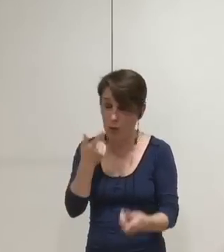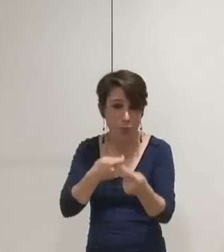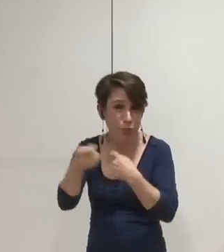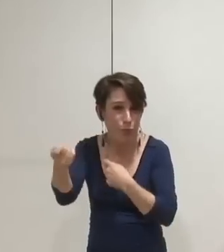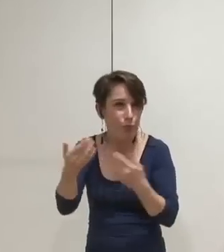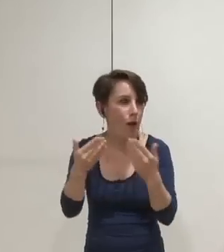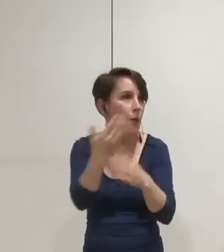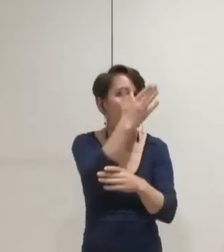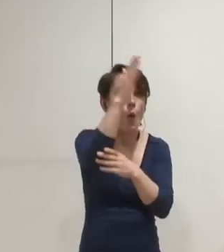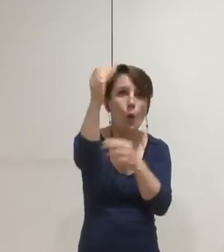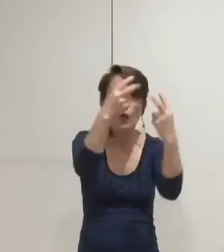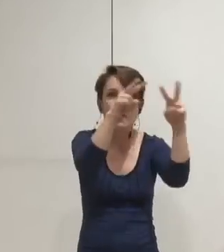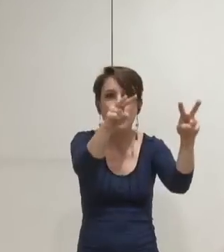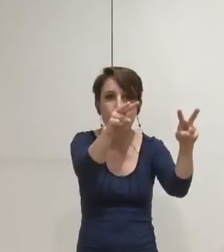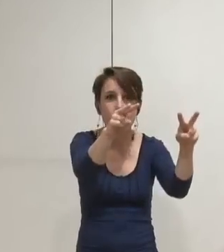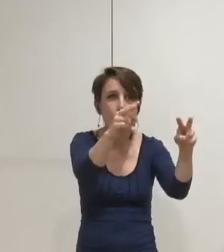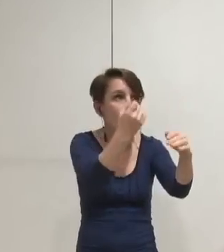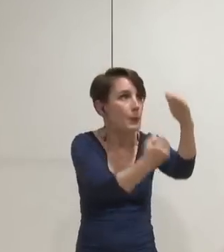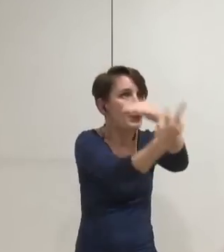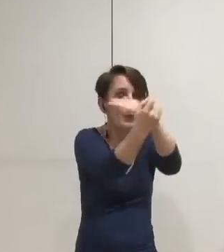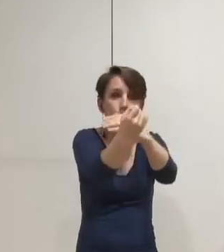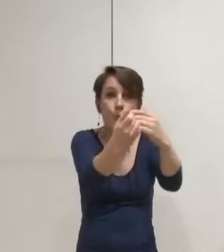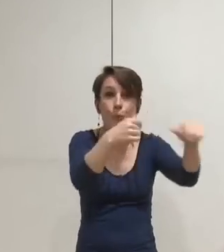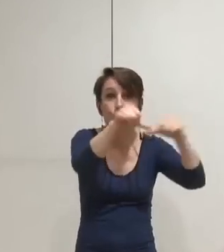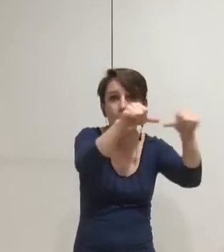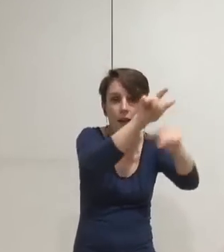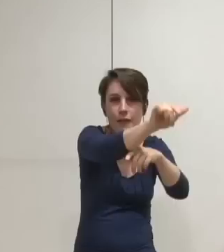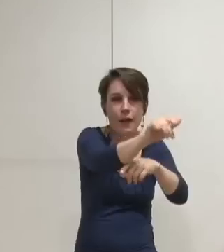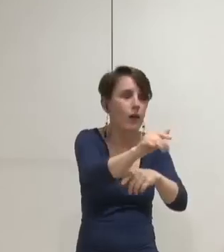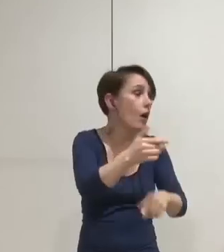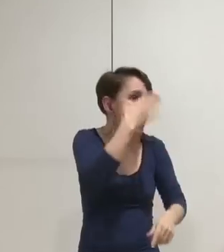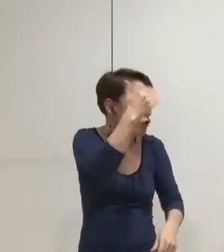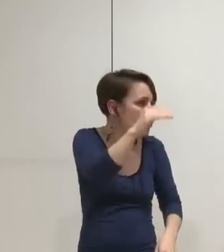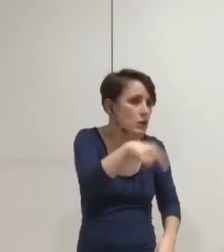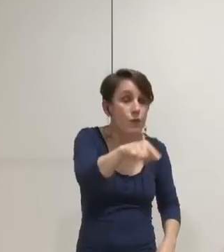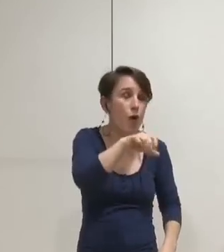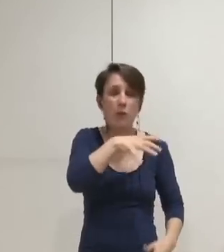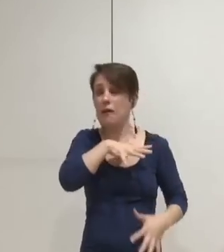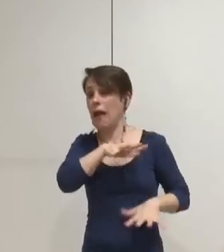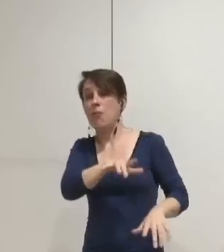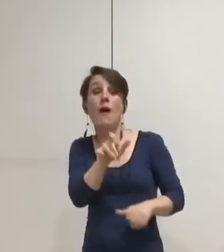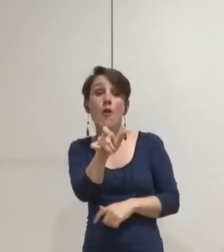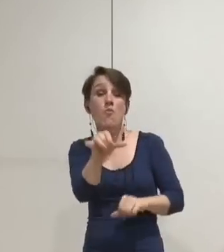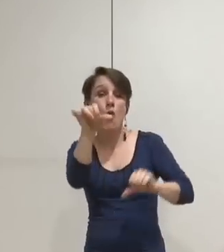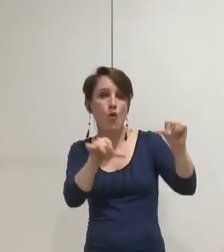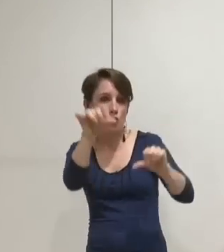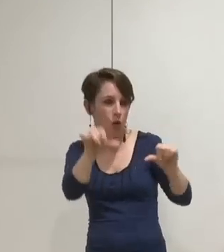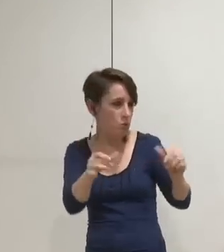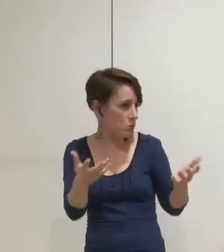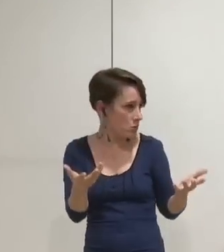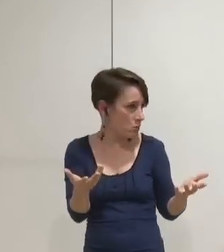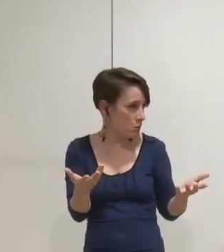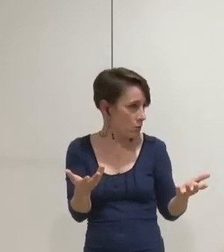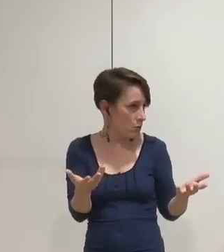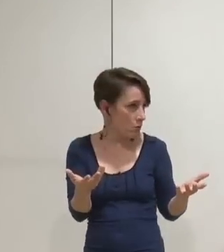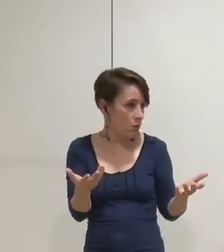trouver dans d'autres métropoles je sais que la notion de concurrence ne vous plaît pas que le fait de dire que nous voulons être